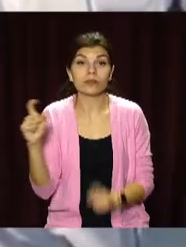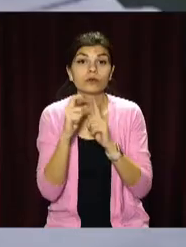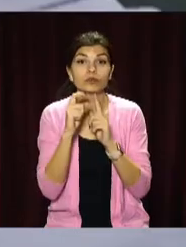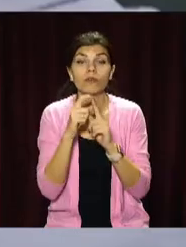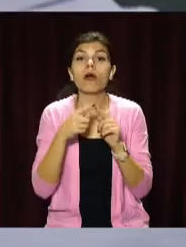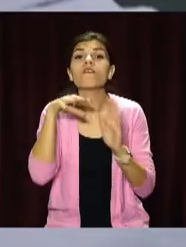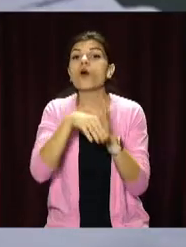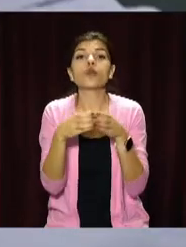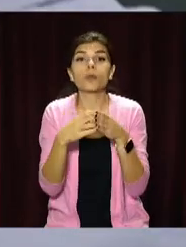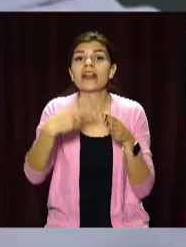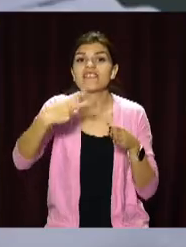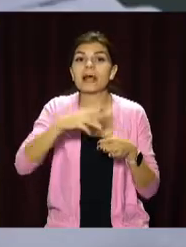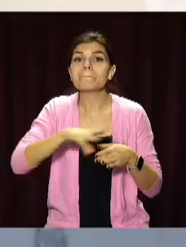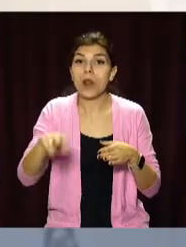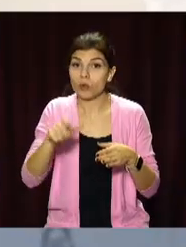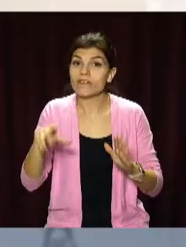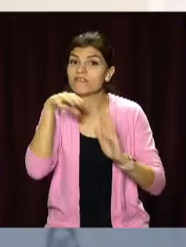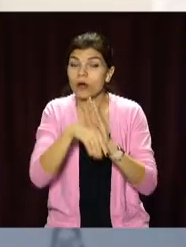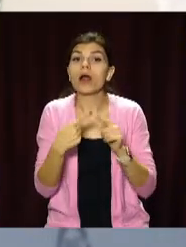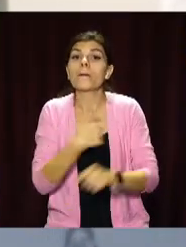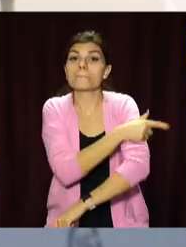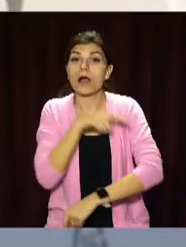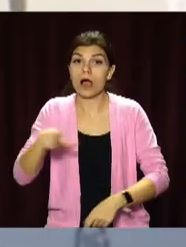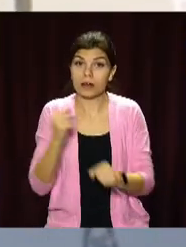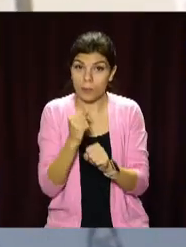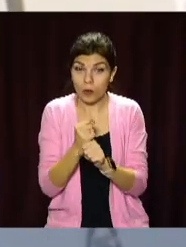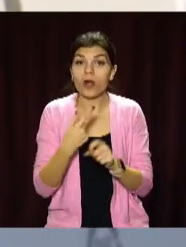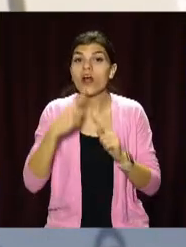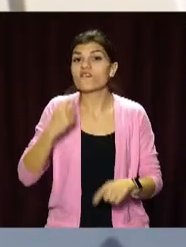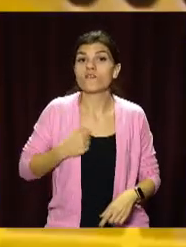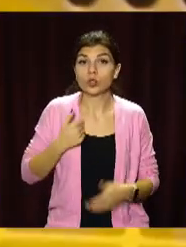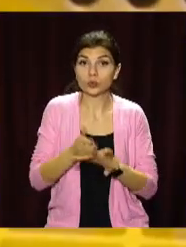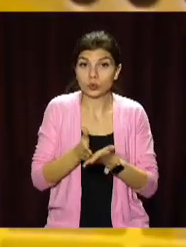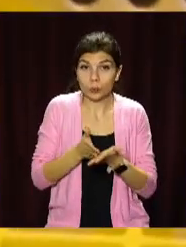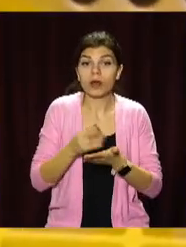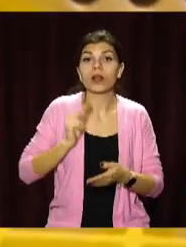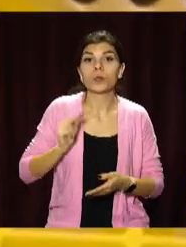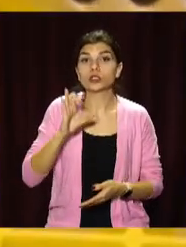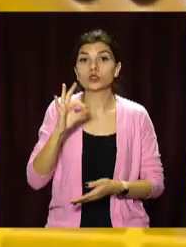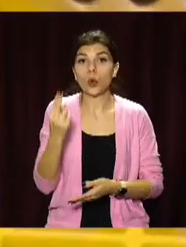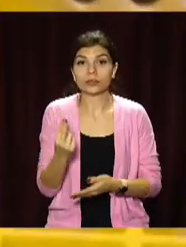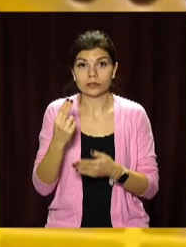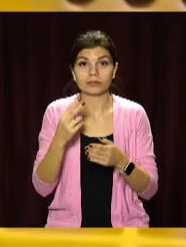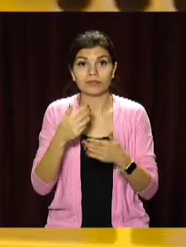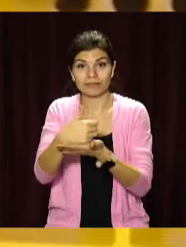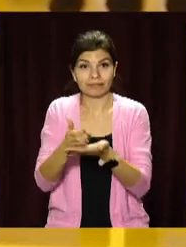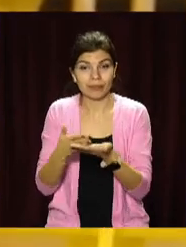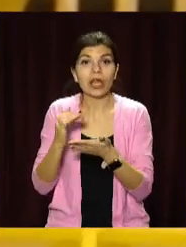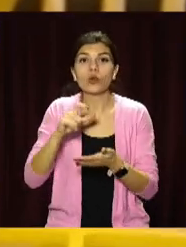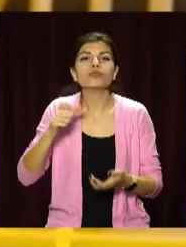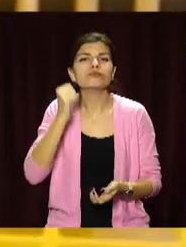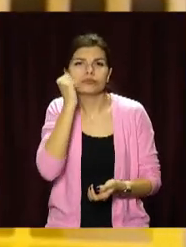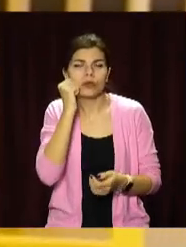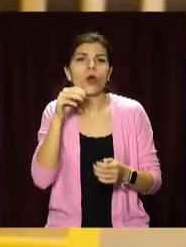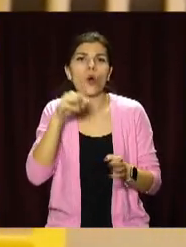груп входять 20 мільйонів людей. Серед них – медпрацівники, військовослужбовці, працівники соціальної сфери та літні люди